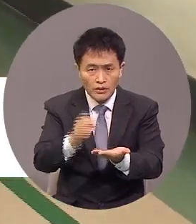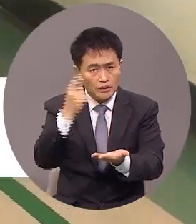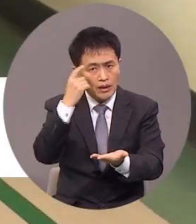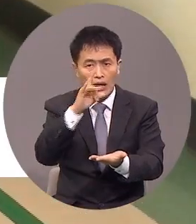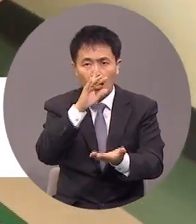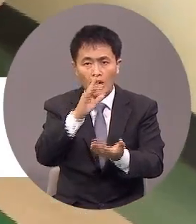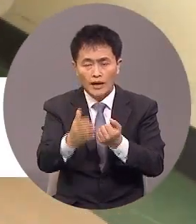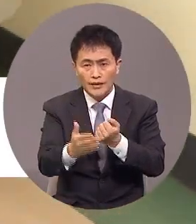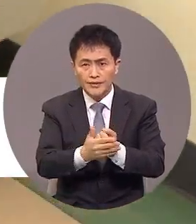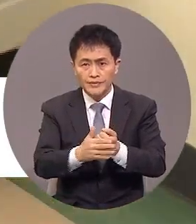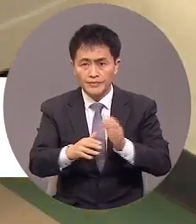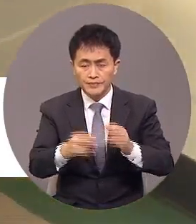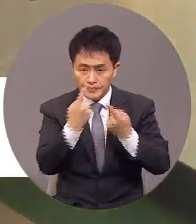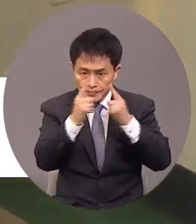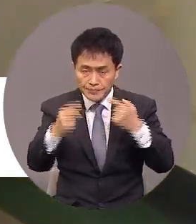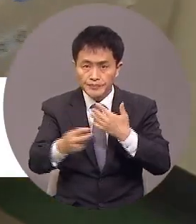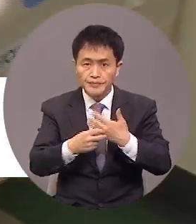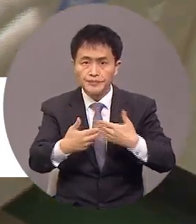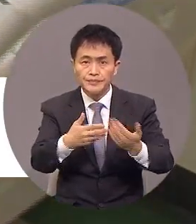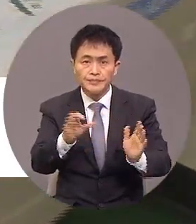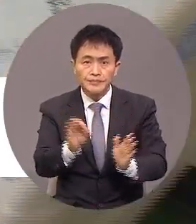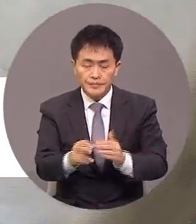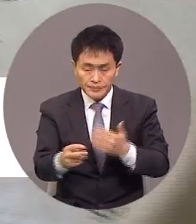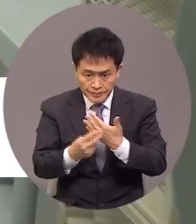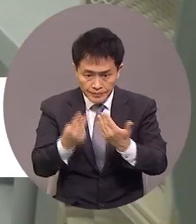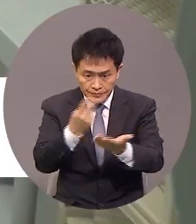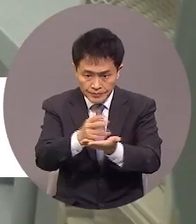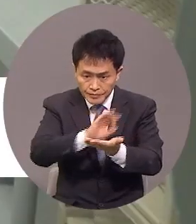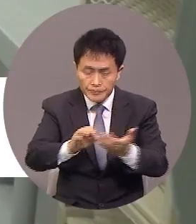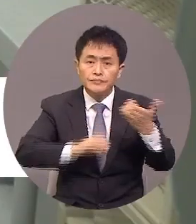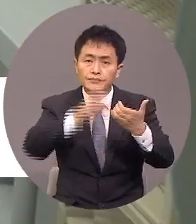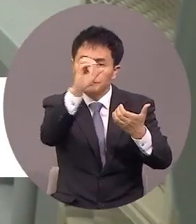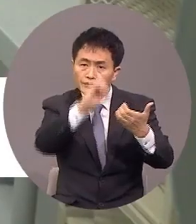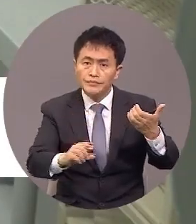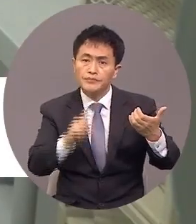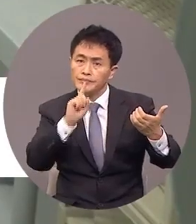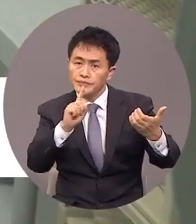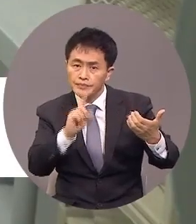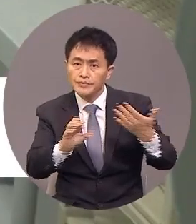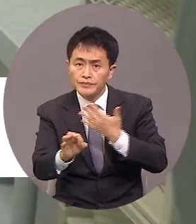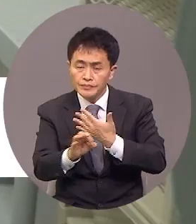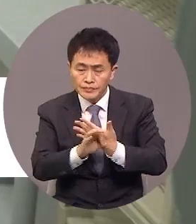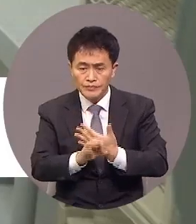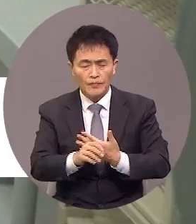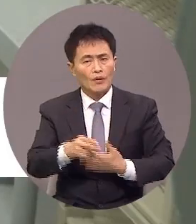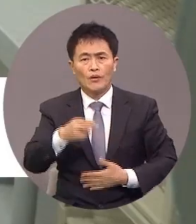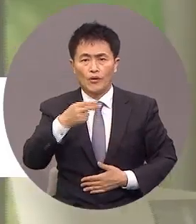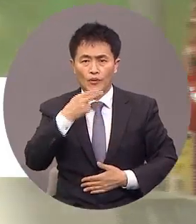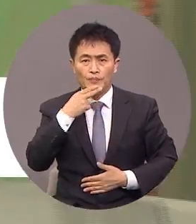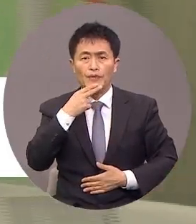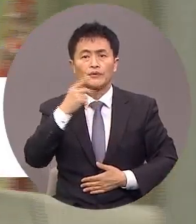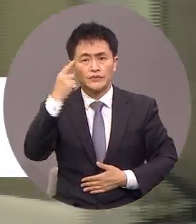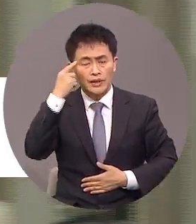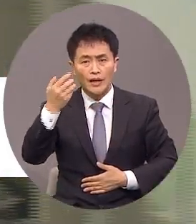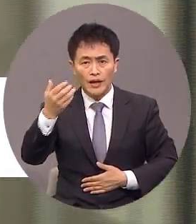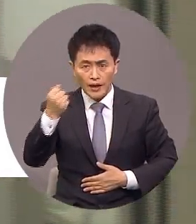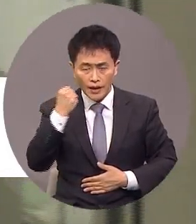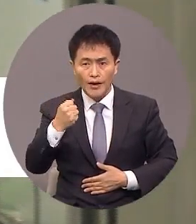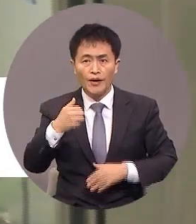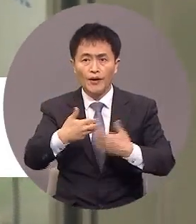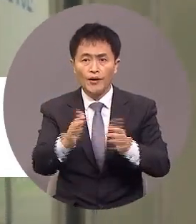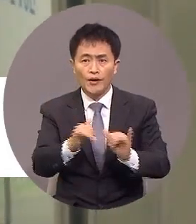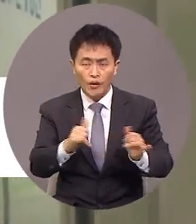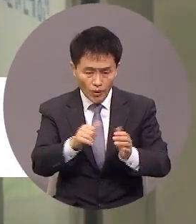됩니다. 대학병원에서는 만일 병상 가동률이 90%라고 하면 병상이 없다고 보시면 돼요. 못 쓰는 병실도